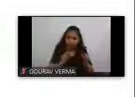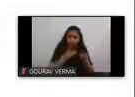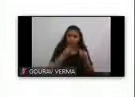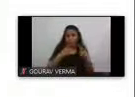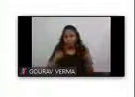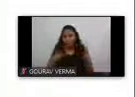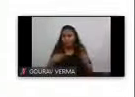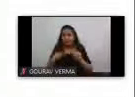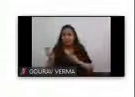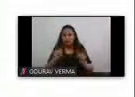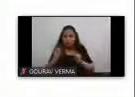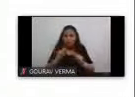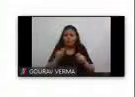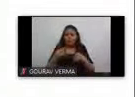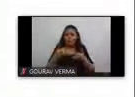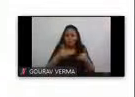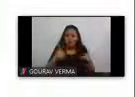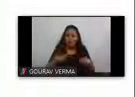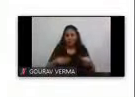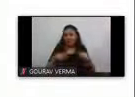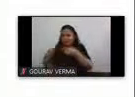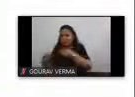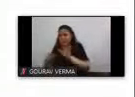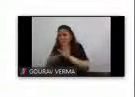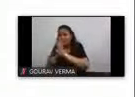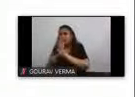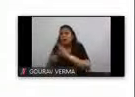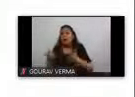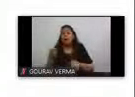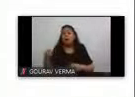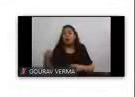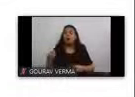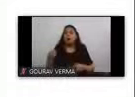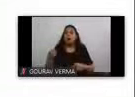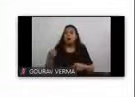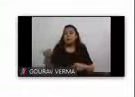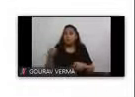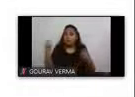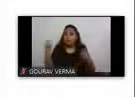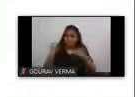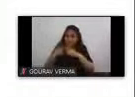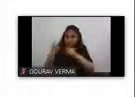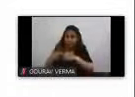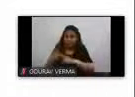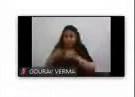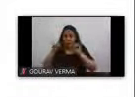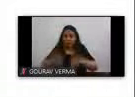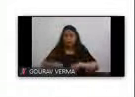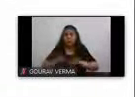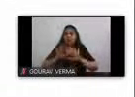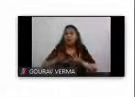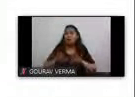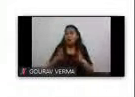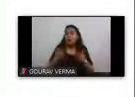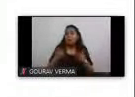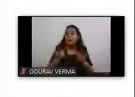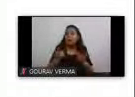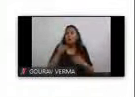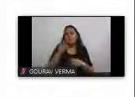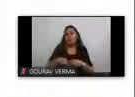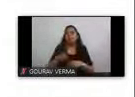सब बहुत important है controlled environment में for children with deafblindness and multiple